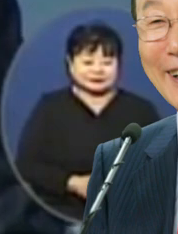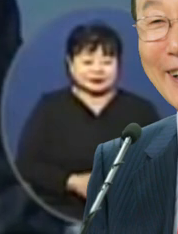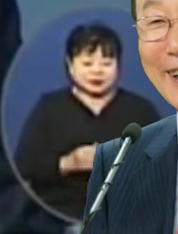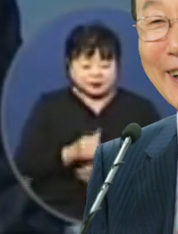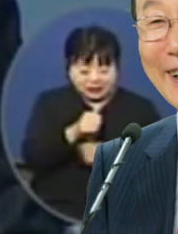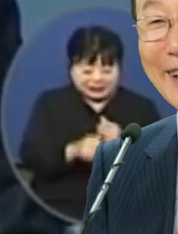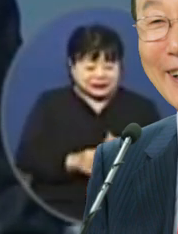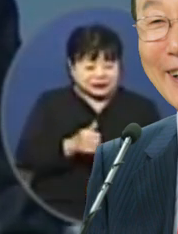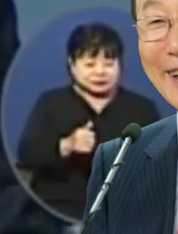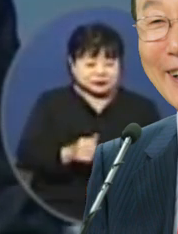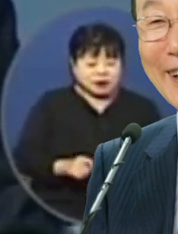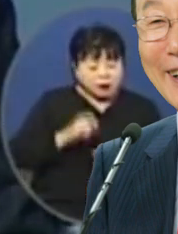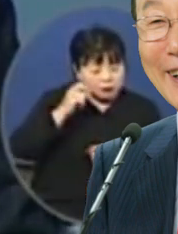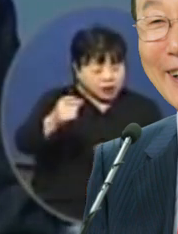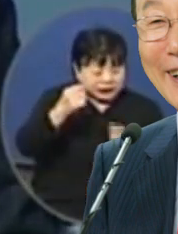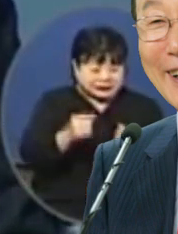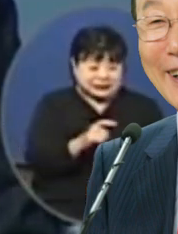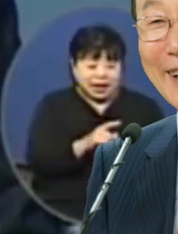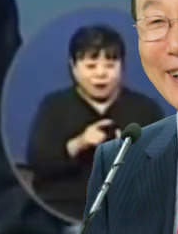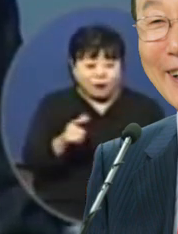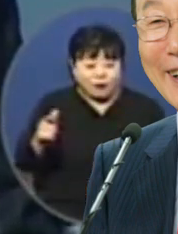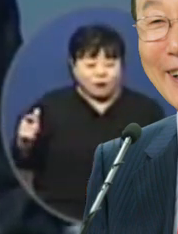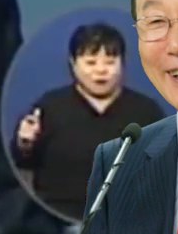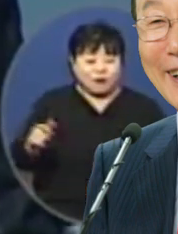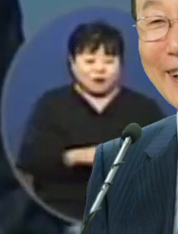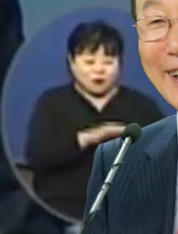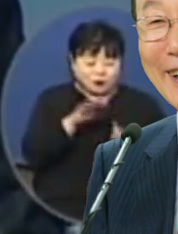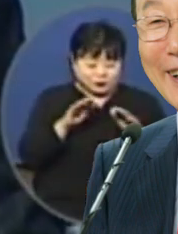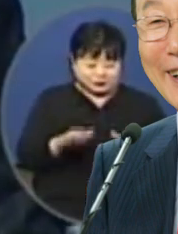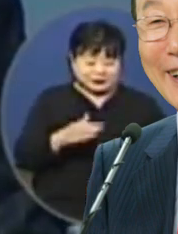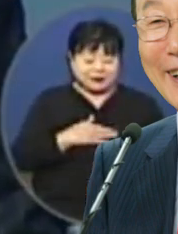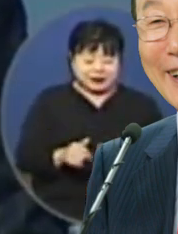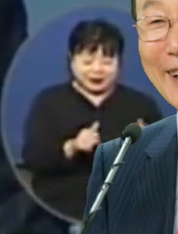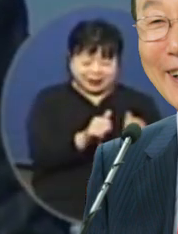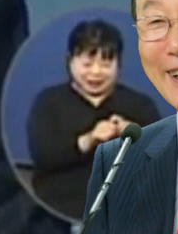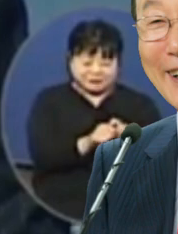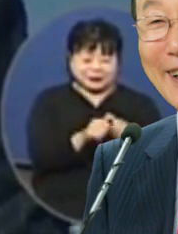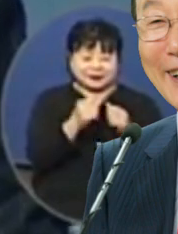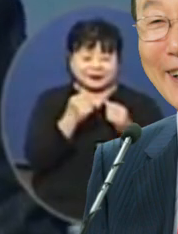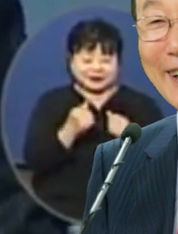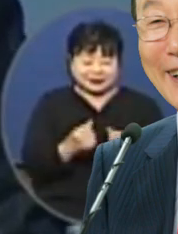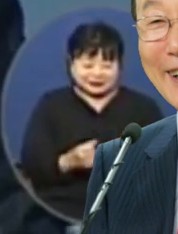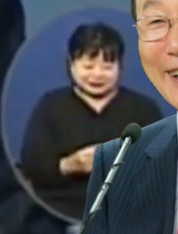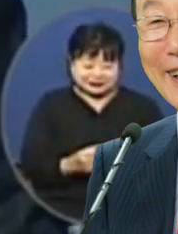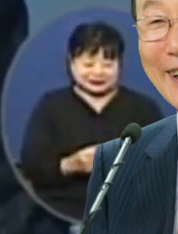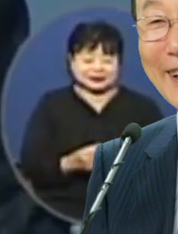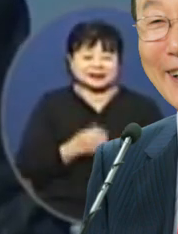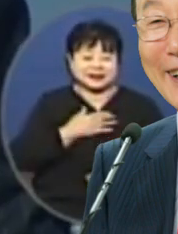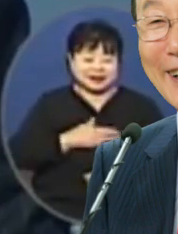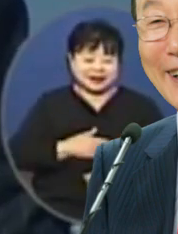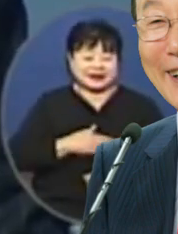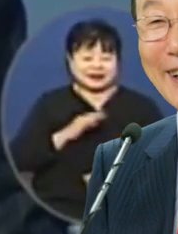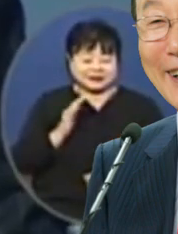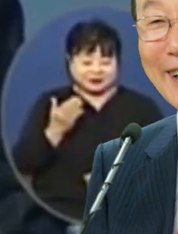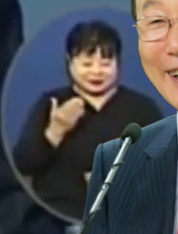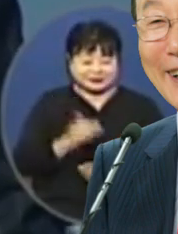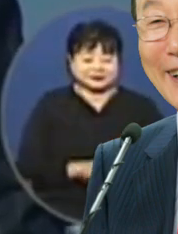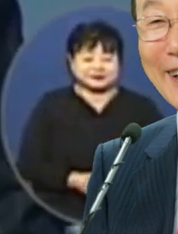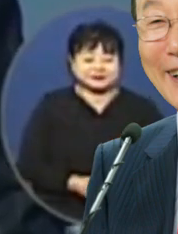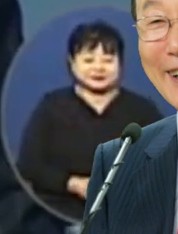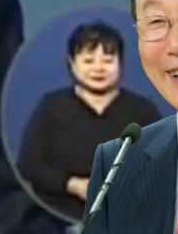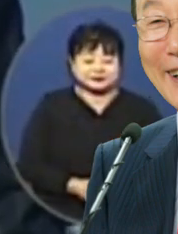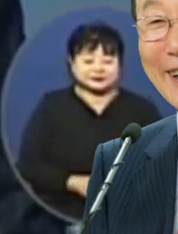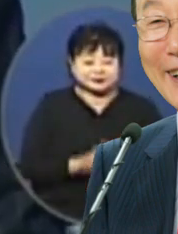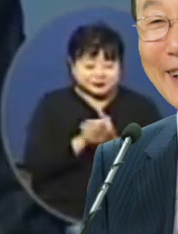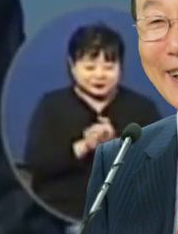그러므로 하나님은 구말리 장신 멀리 계시지 아니하고 오늘 나와 함께 계신다는 것을 우리가 강조하고 기도해야